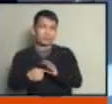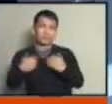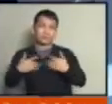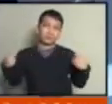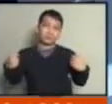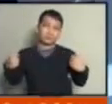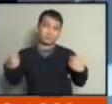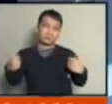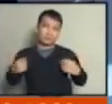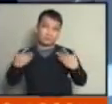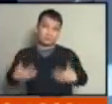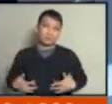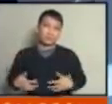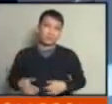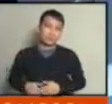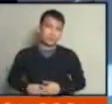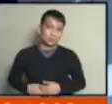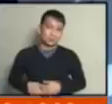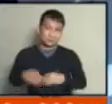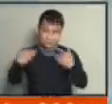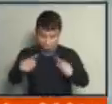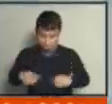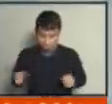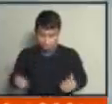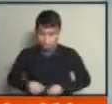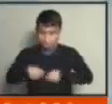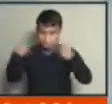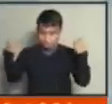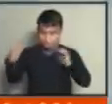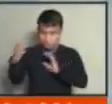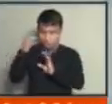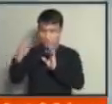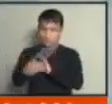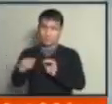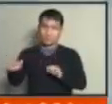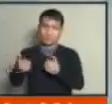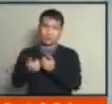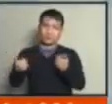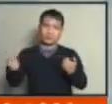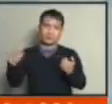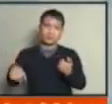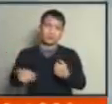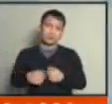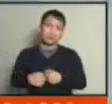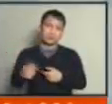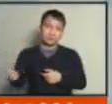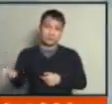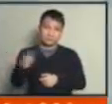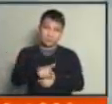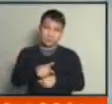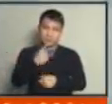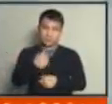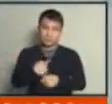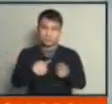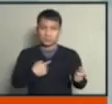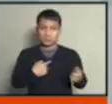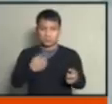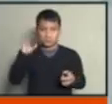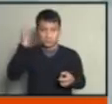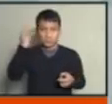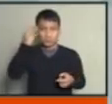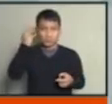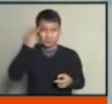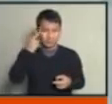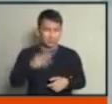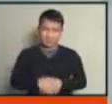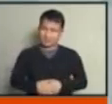ng ganyan. Tapos, ang nangyayari ko kasi, nang pagkakahiwalay po namin, sir, binabaligtad niya ako kaysa nasisira ako ng ulo, ganito, ganyan.